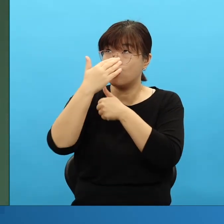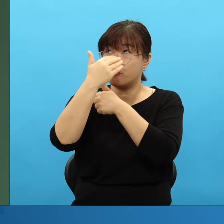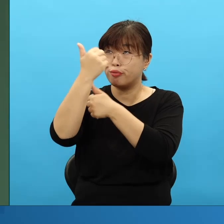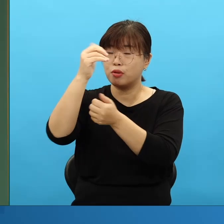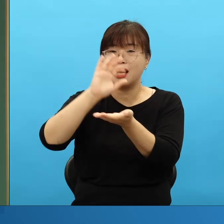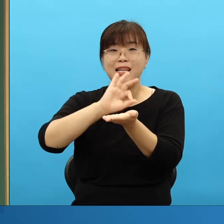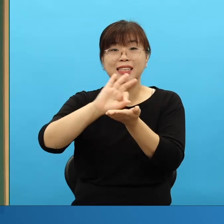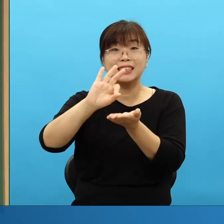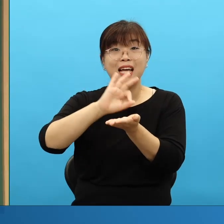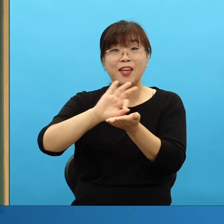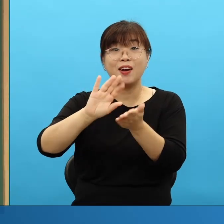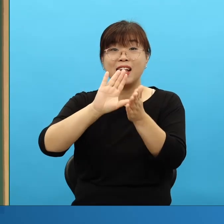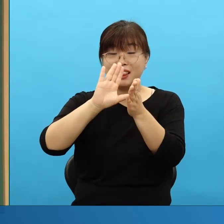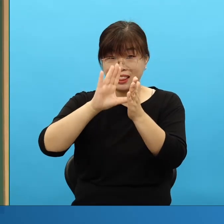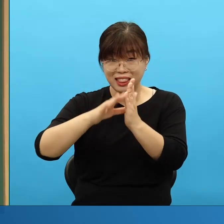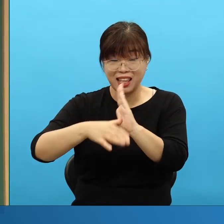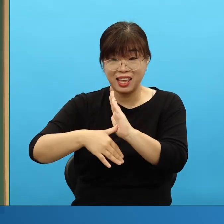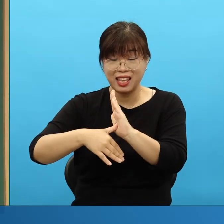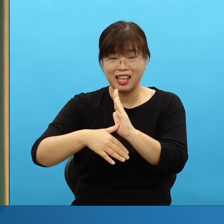여러분의 배경이